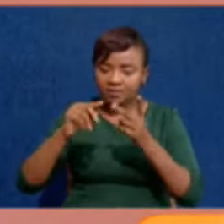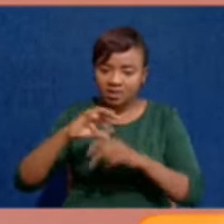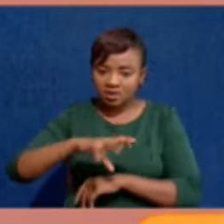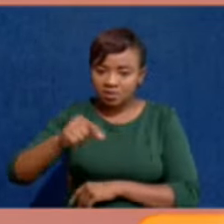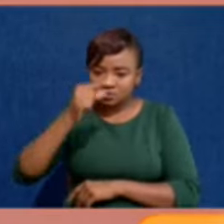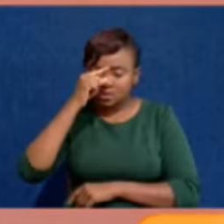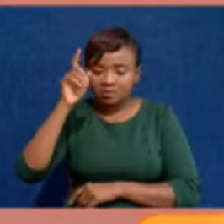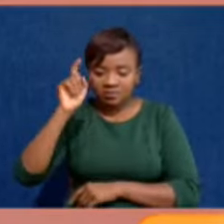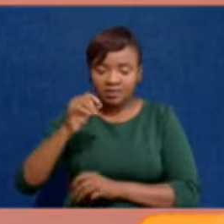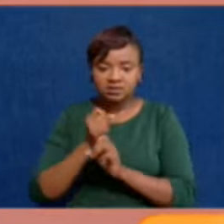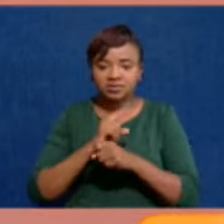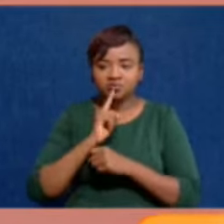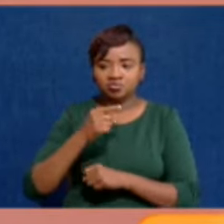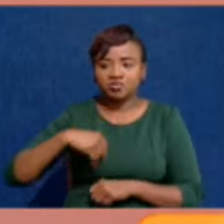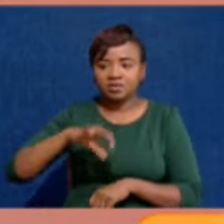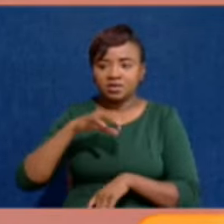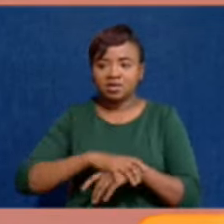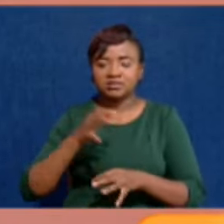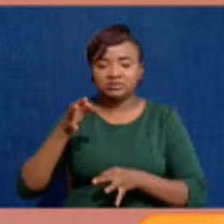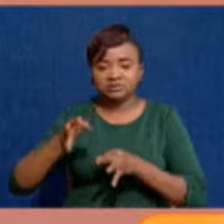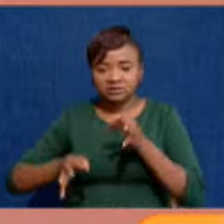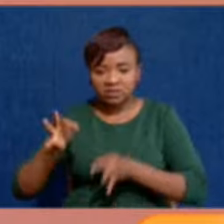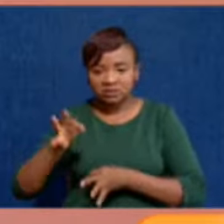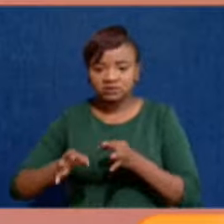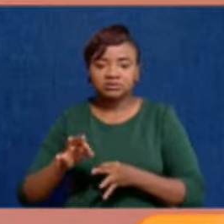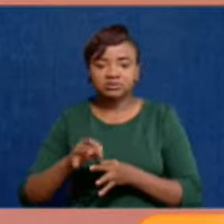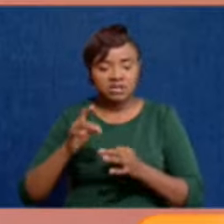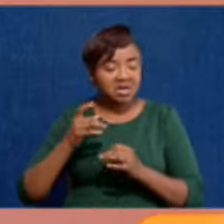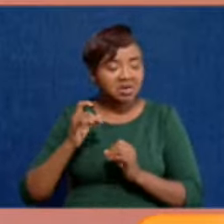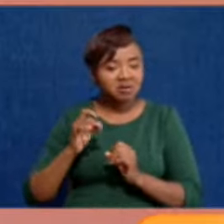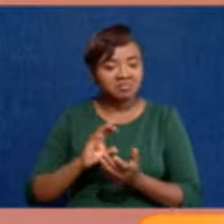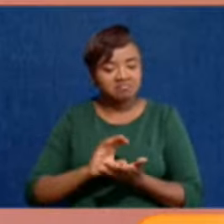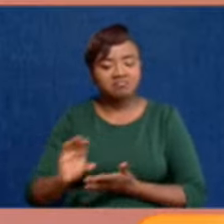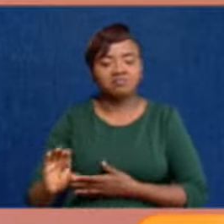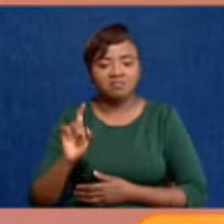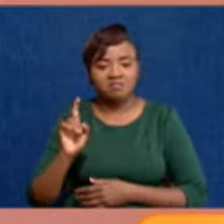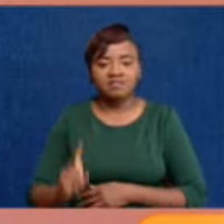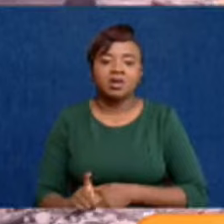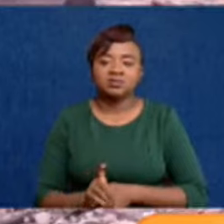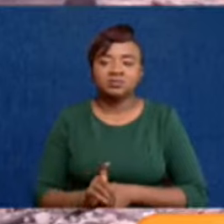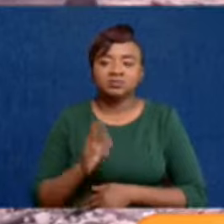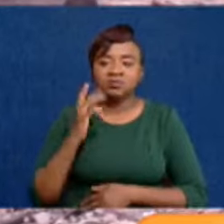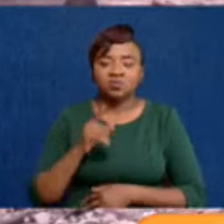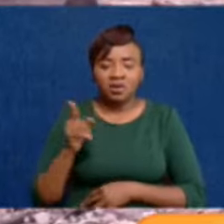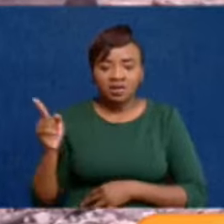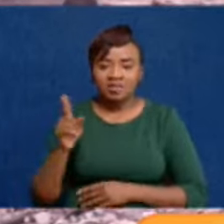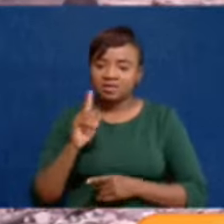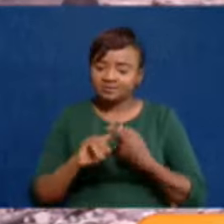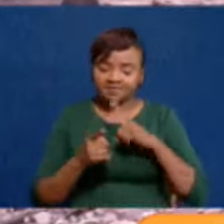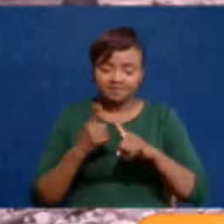kuhakikisha kwamba haki inapatikana na fidia kufuatia kisa hicho wanachodai kwamba huenda